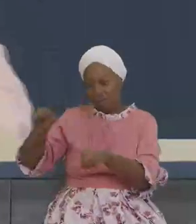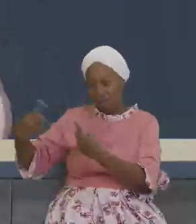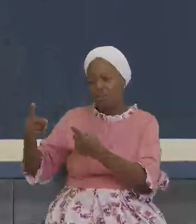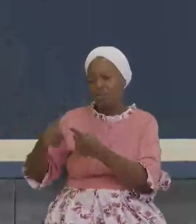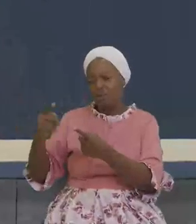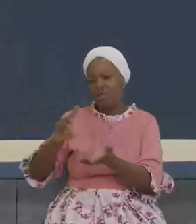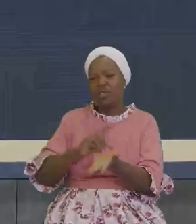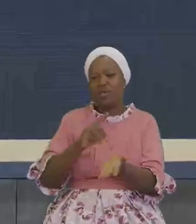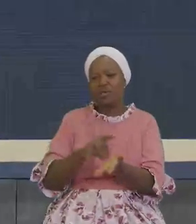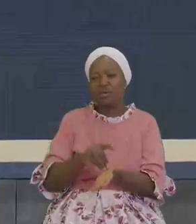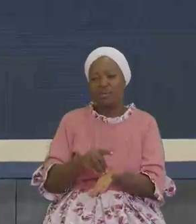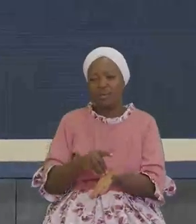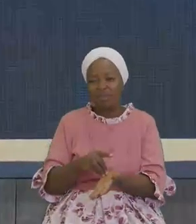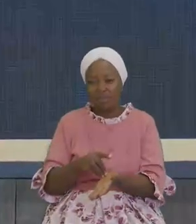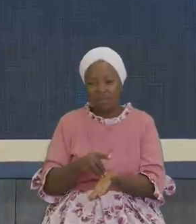docteur.